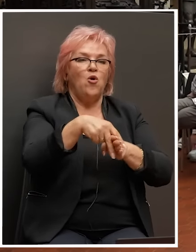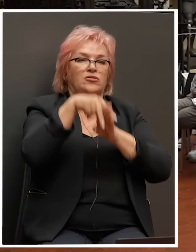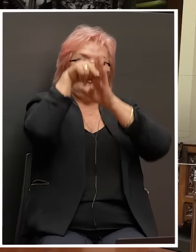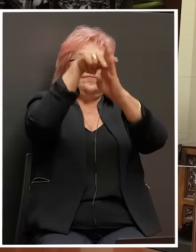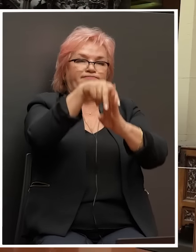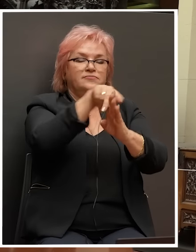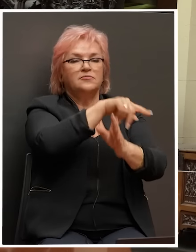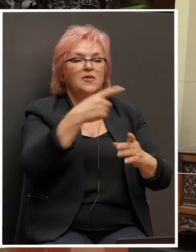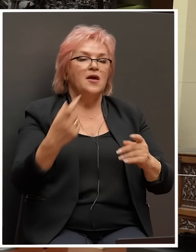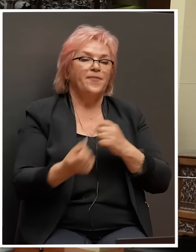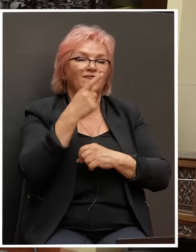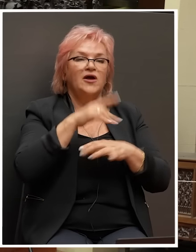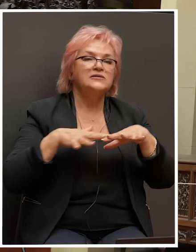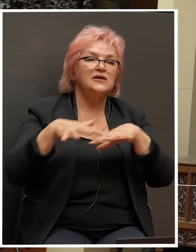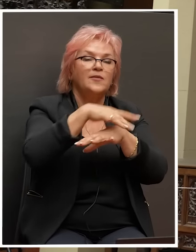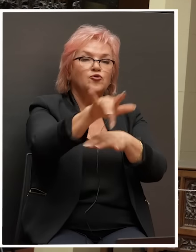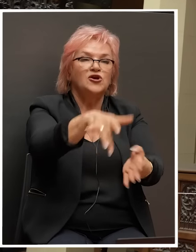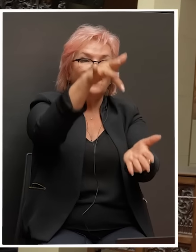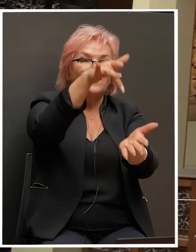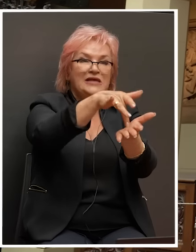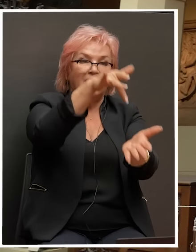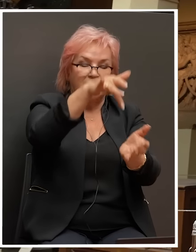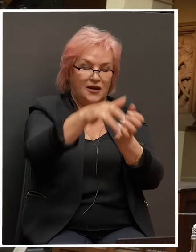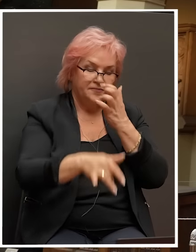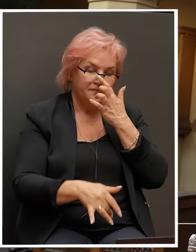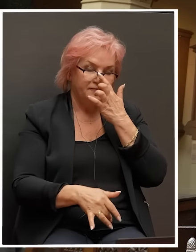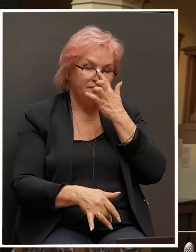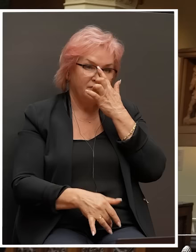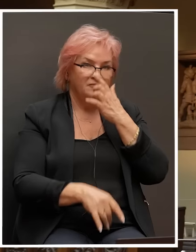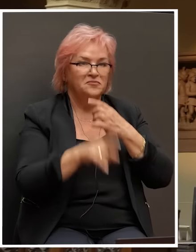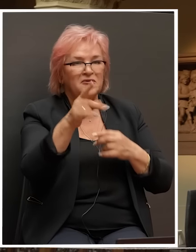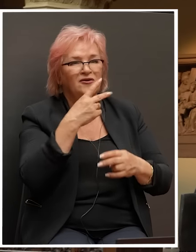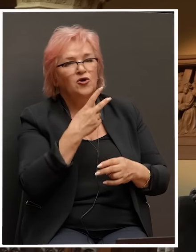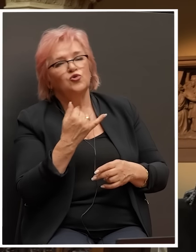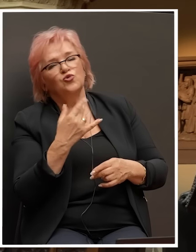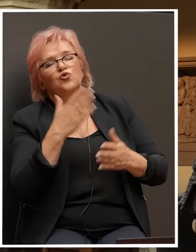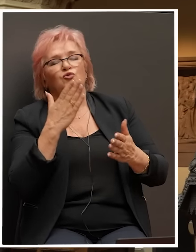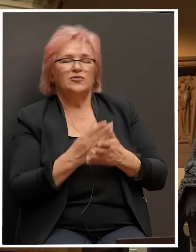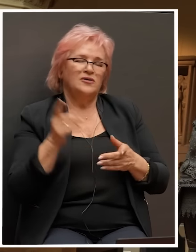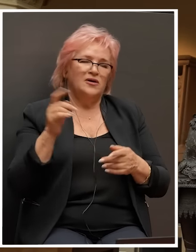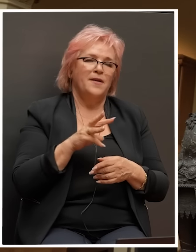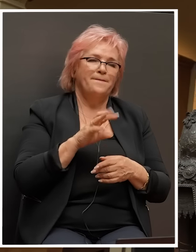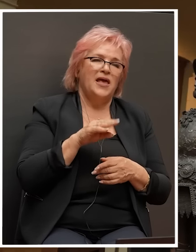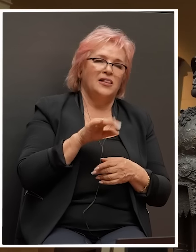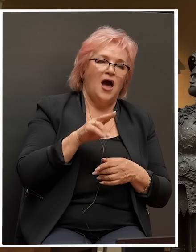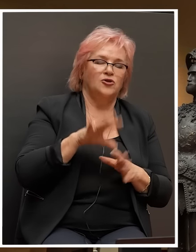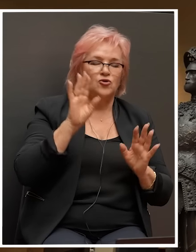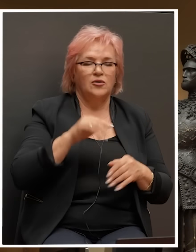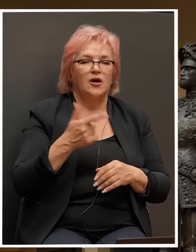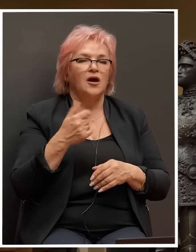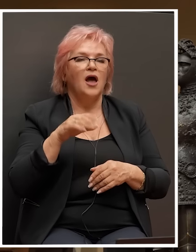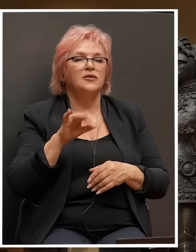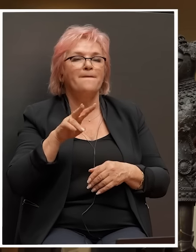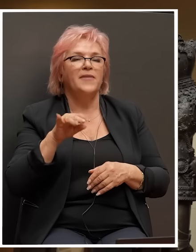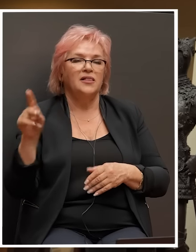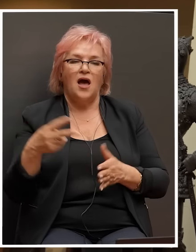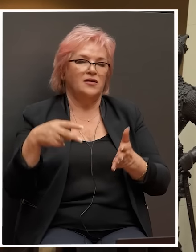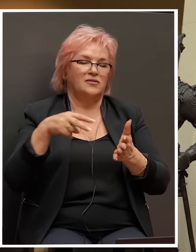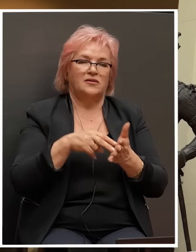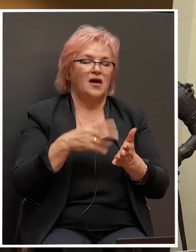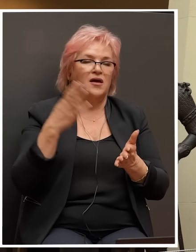который появляется на площади в центре. Сейчас вы мне, конечно, можете вспомнить Гатамилату. Но Гатамилата не стоит на площади, он